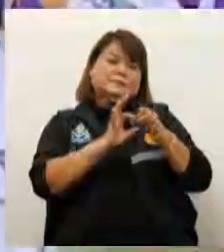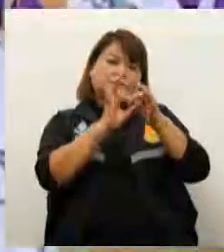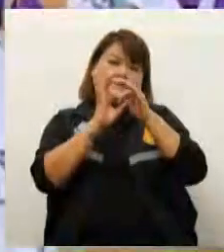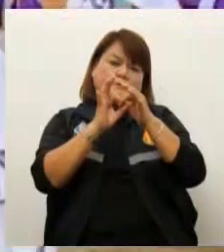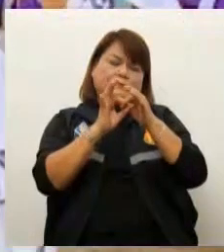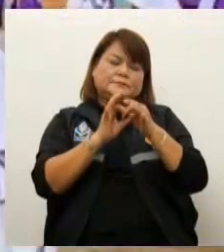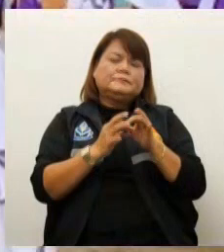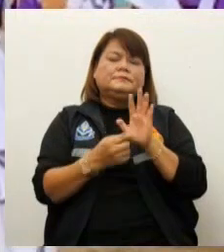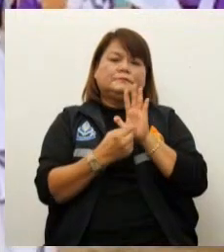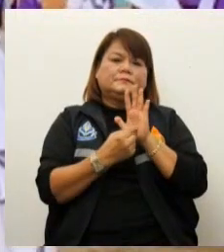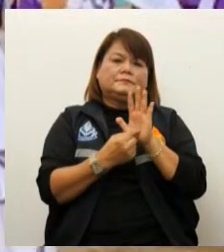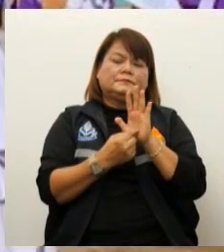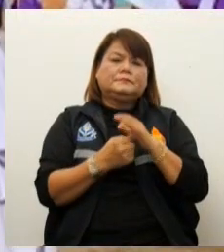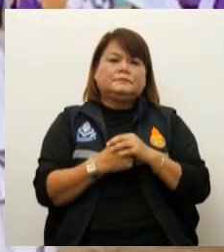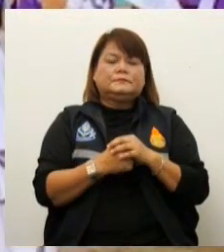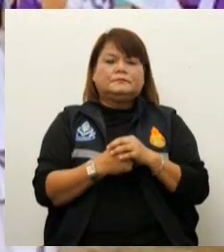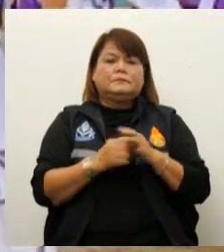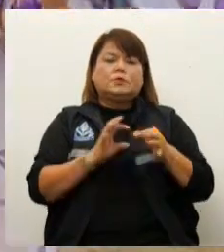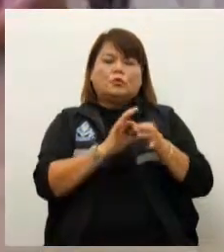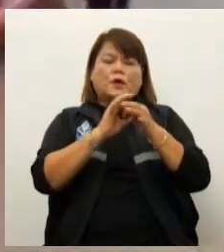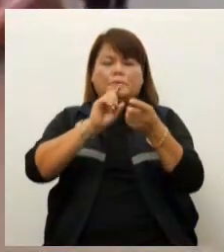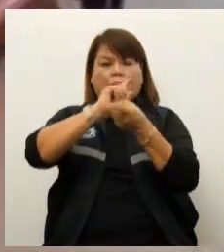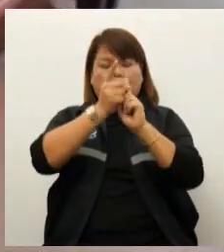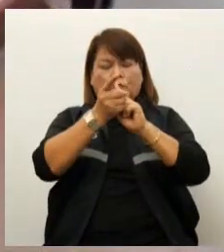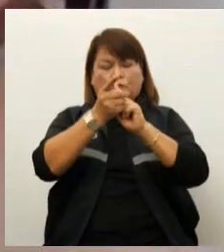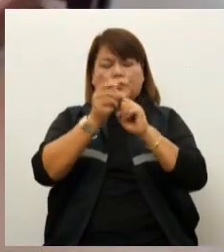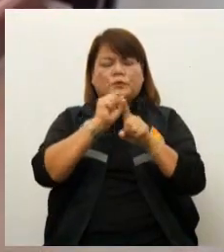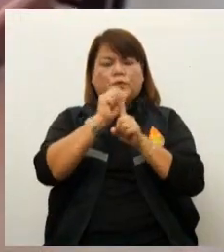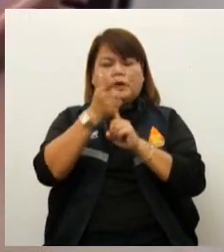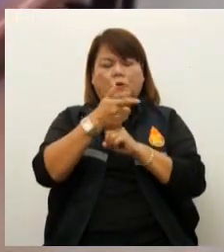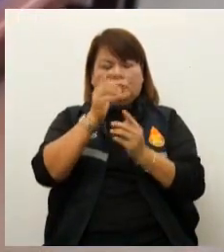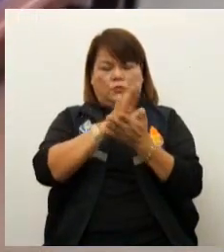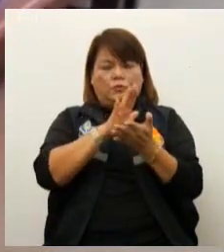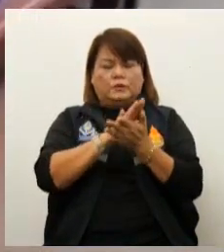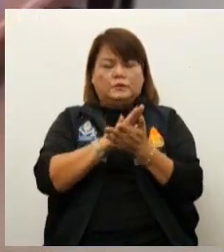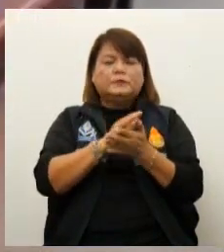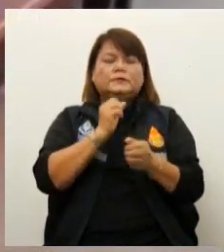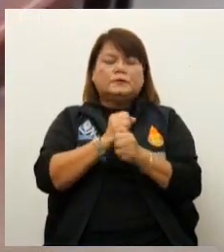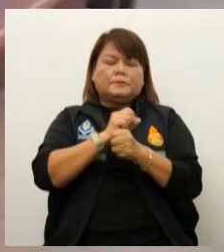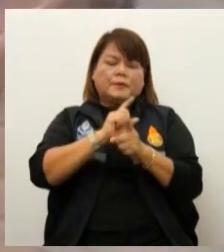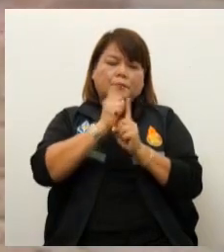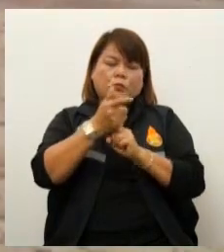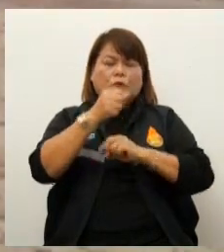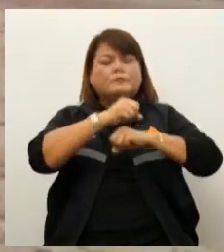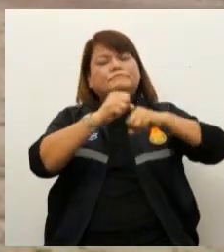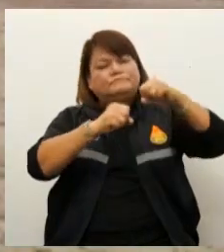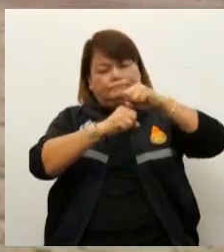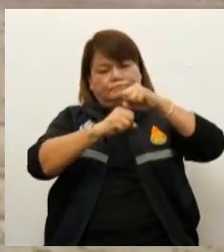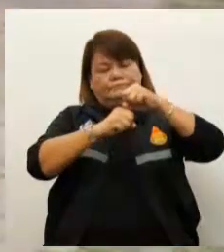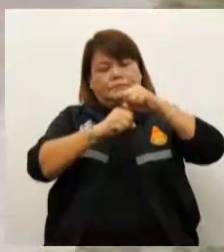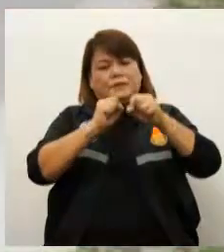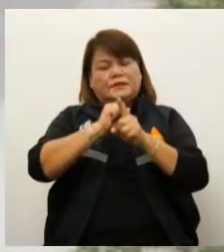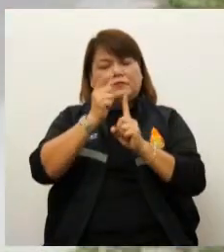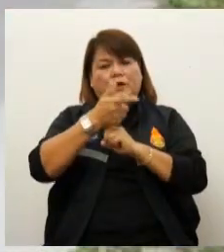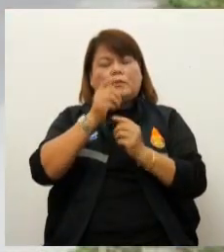ได้แก่1โครงการปรับปรุงภูมิทัศน์ดำเนินการปรับปรุงอาคารเรียนสิ่งแวดล้อมของโร